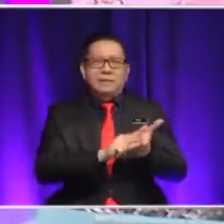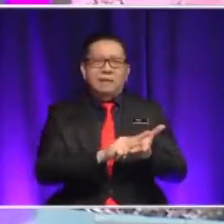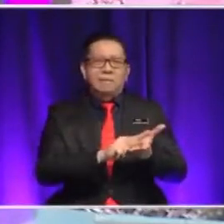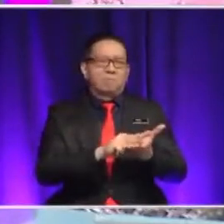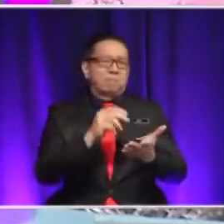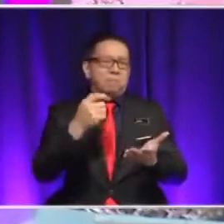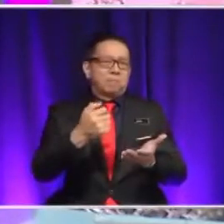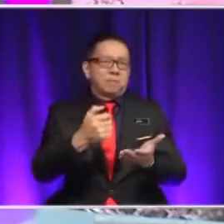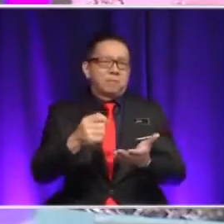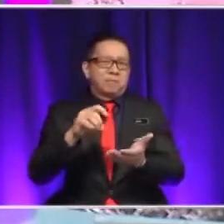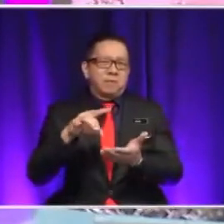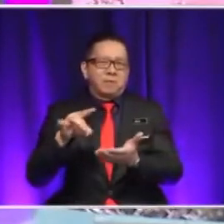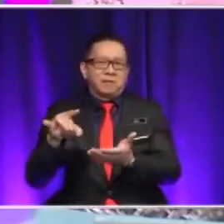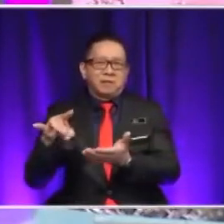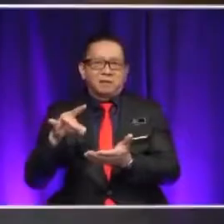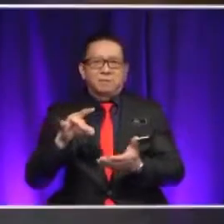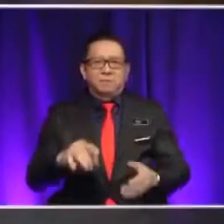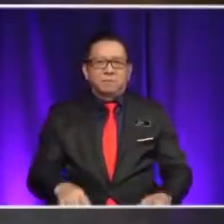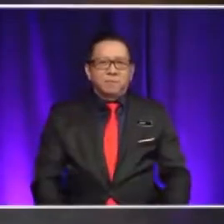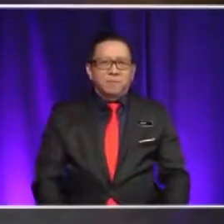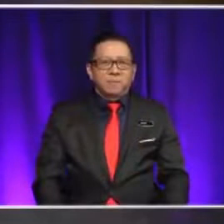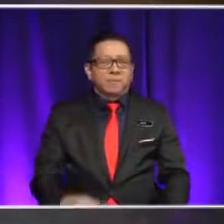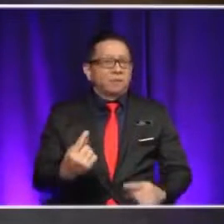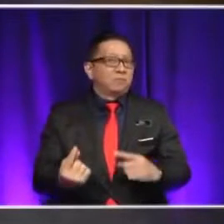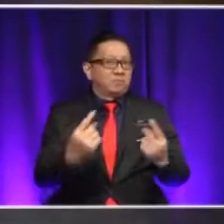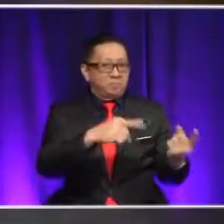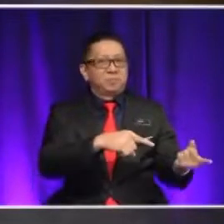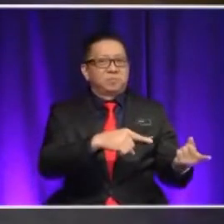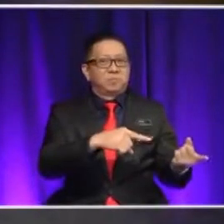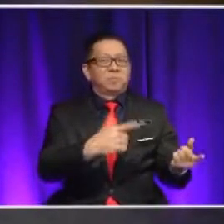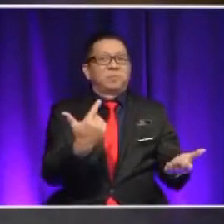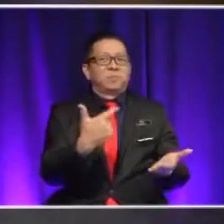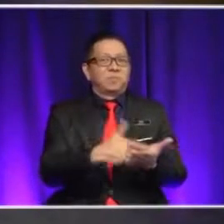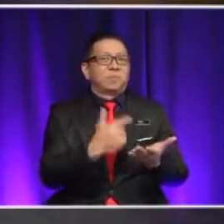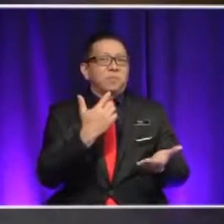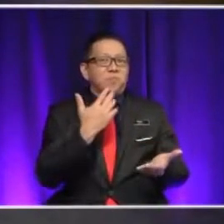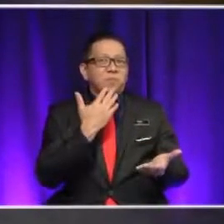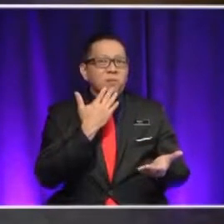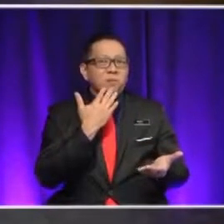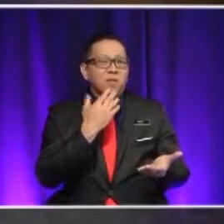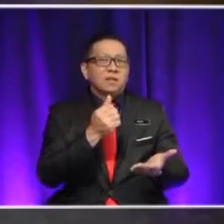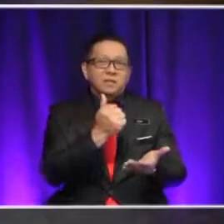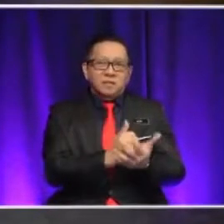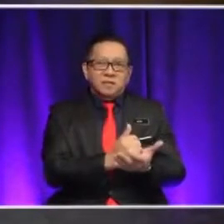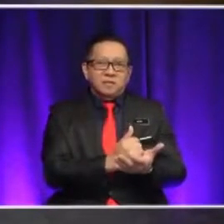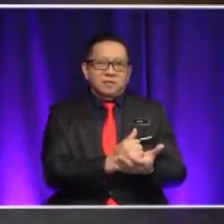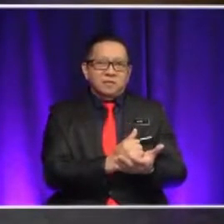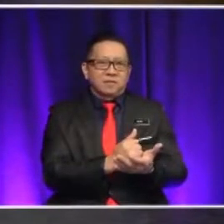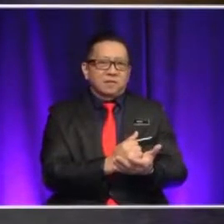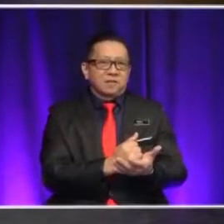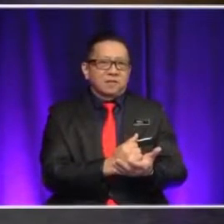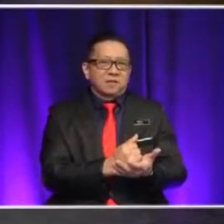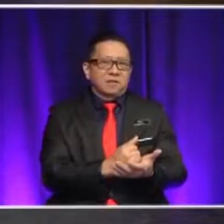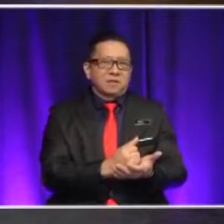deh kalau dekat sebelah Ivan organnya suasana Oke Aduh Chatime yang seolah-olah